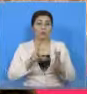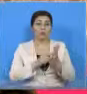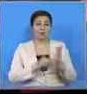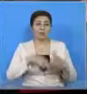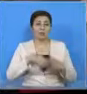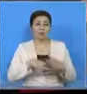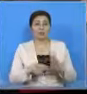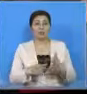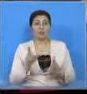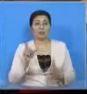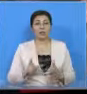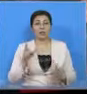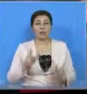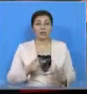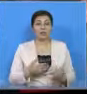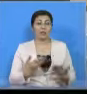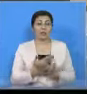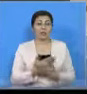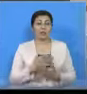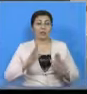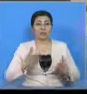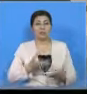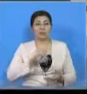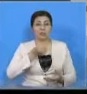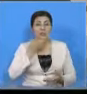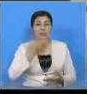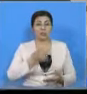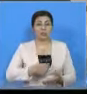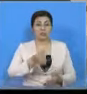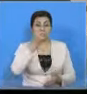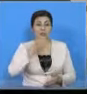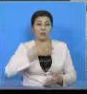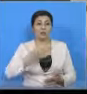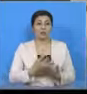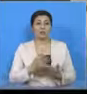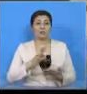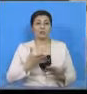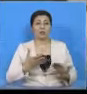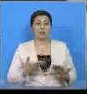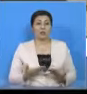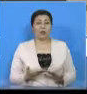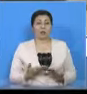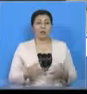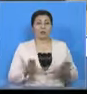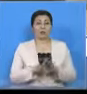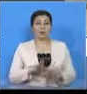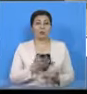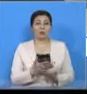аға буынның бүгінгі жаңашылдыққа көңілі толады. Қазіргі біздің заманымызға сай түрлі